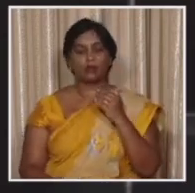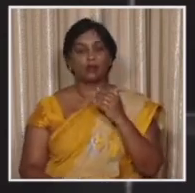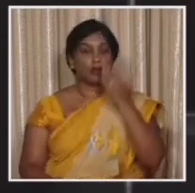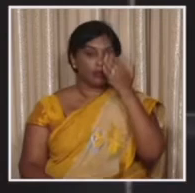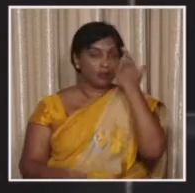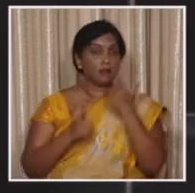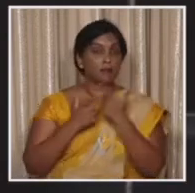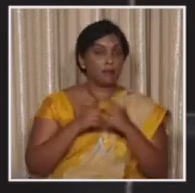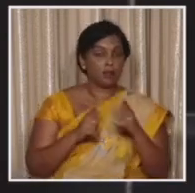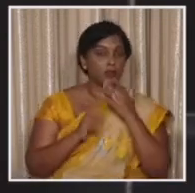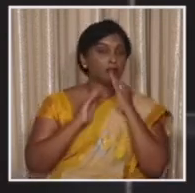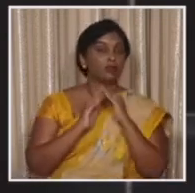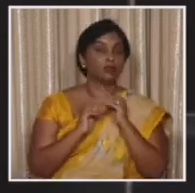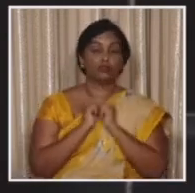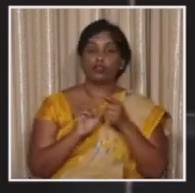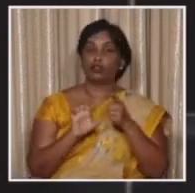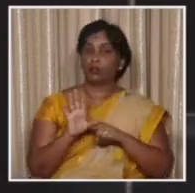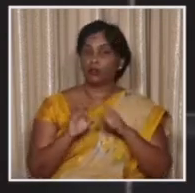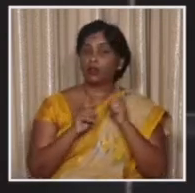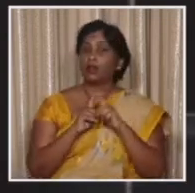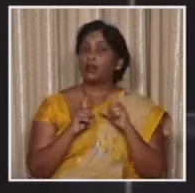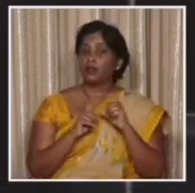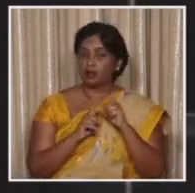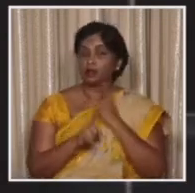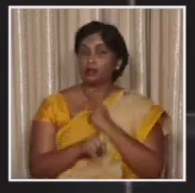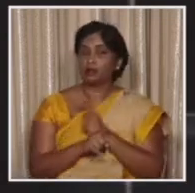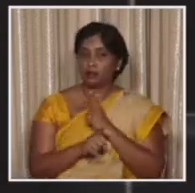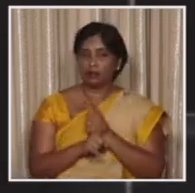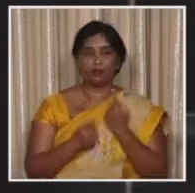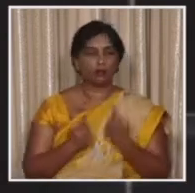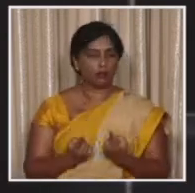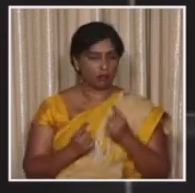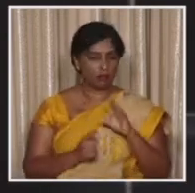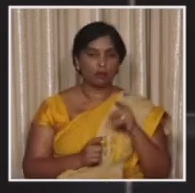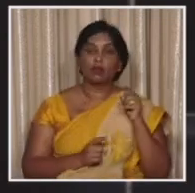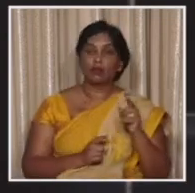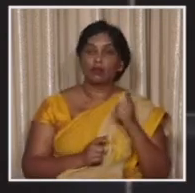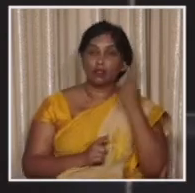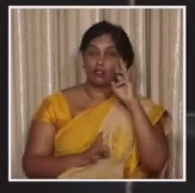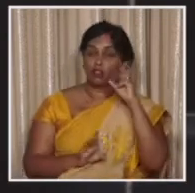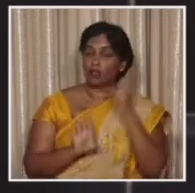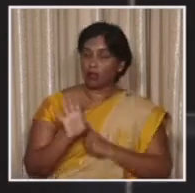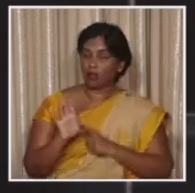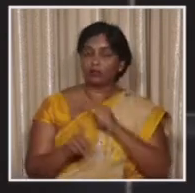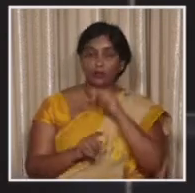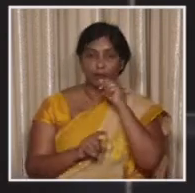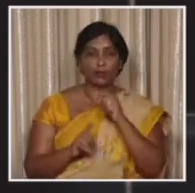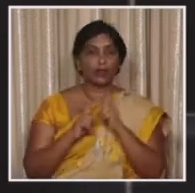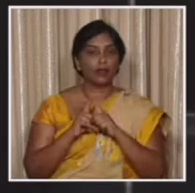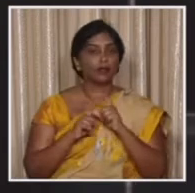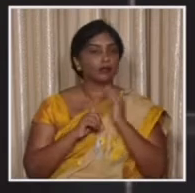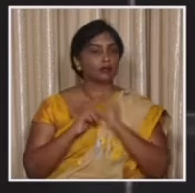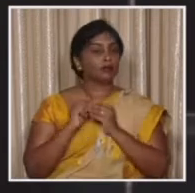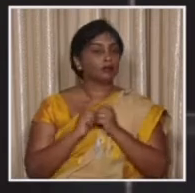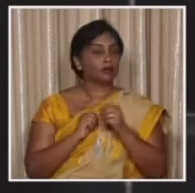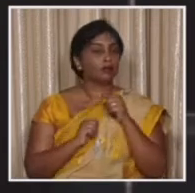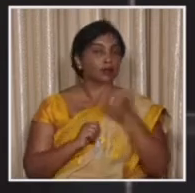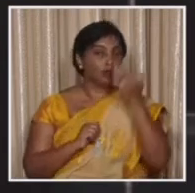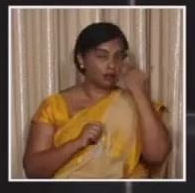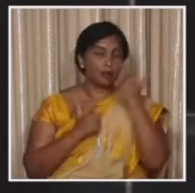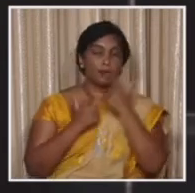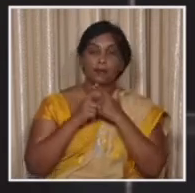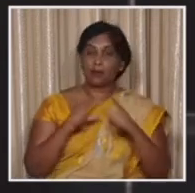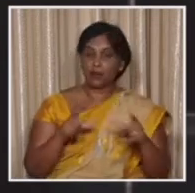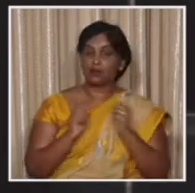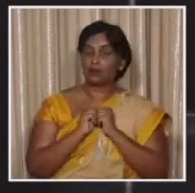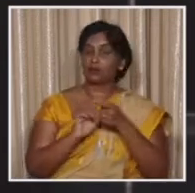ද්‍රවිඩ මාධ්‍ය පාසල්වල වෘත්තීය පුහුණු අධ්‍යාපනය සඳහා ගුරුවරුන්ද හිඟව පවතිනවා. 13 වසරක අනිවාර්ය අධ්‍යාපන කටයුතු තුළදී ද්‍රවිඩ මාධ්‍ය